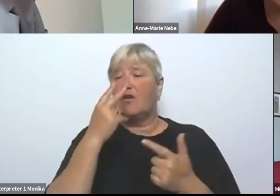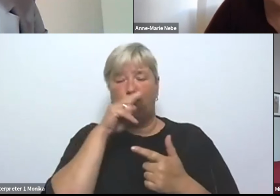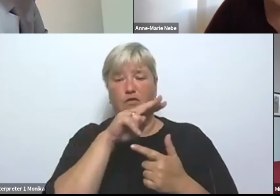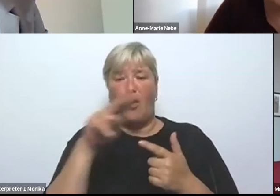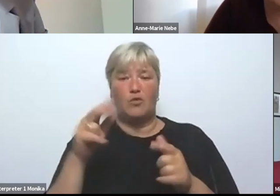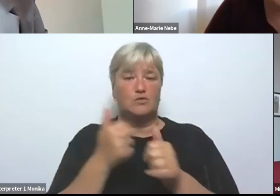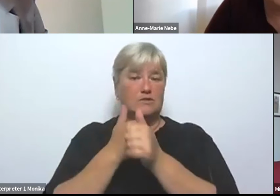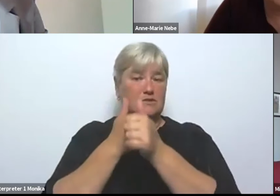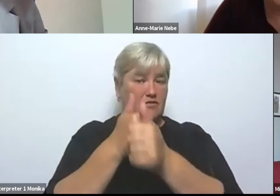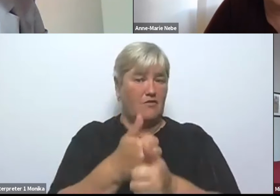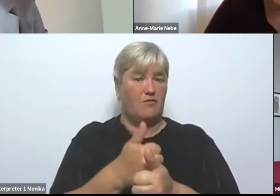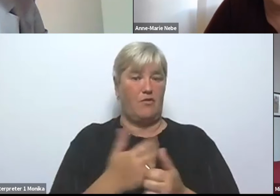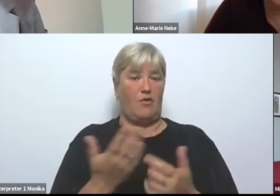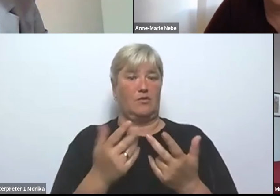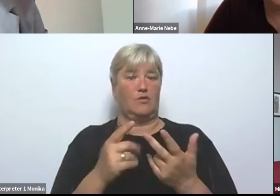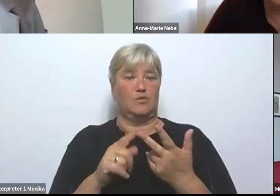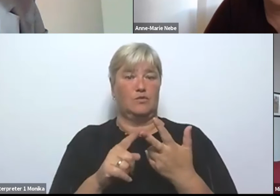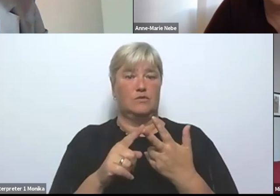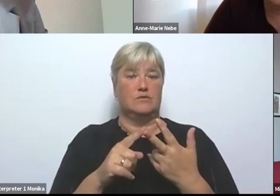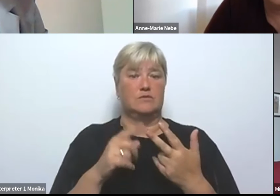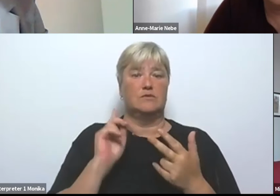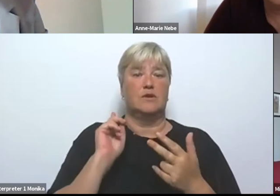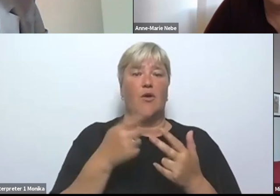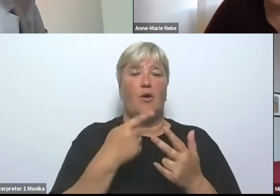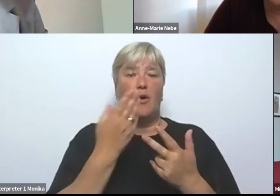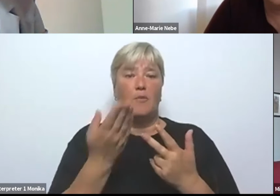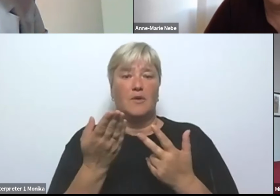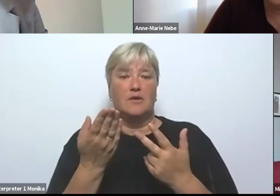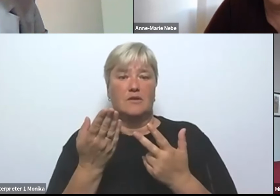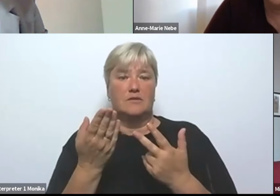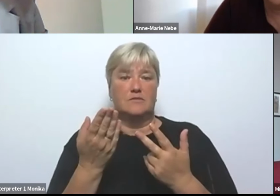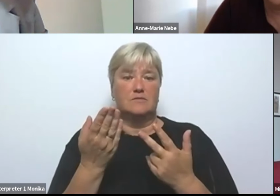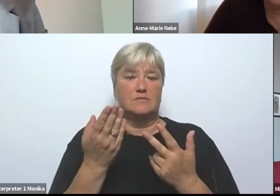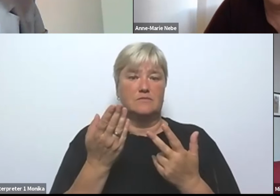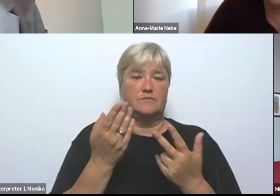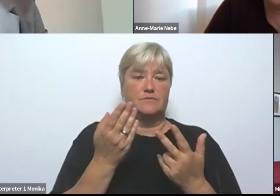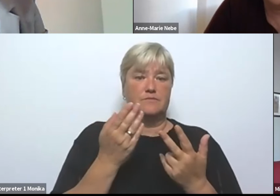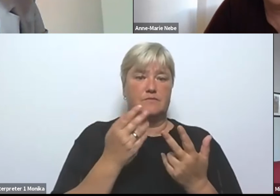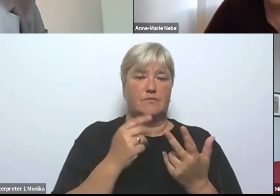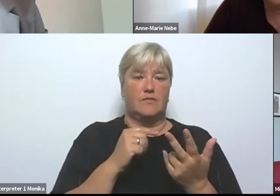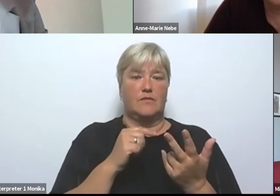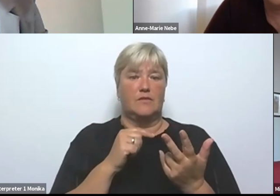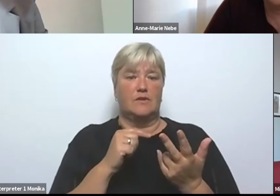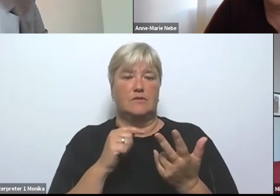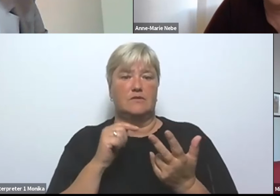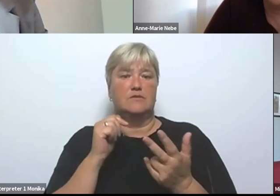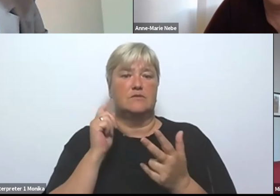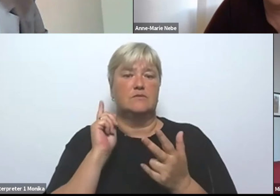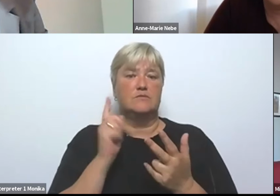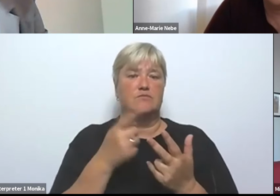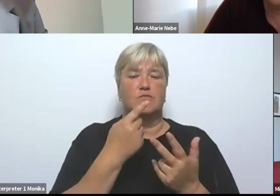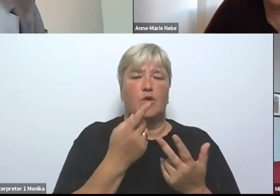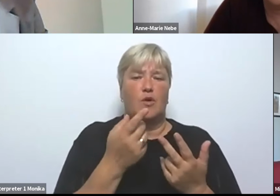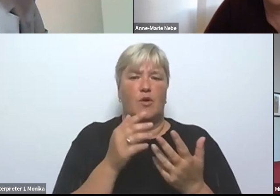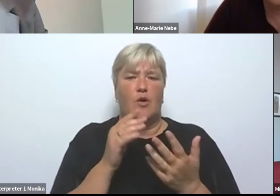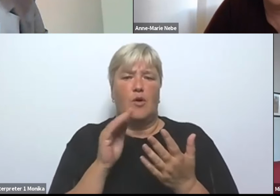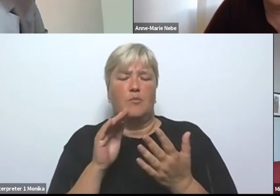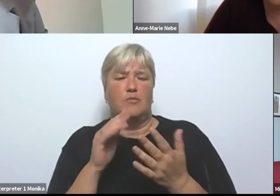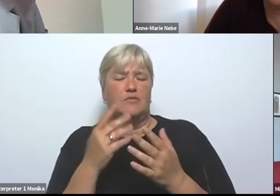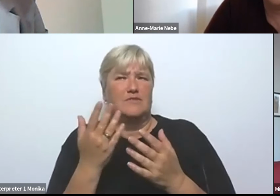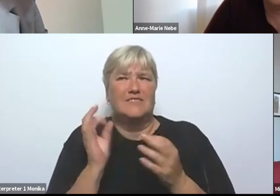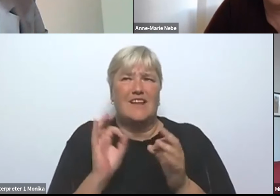sein wie ein Screenreader weiß, ob das auf- oder zugeklappt ist. Also das werden wir sicherlich nicht so richtig